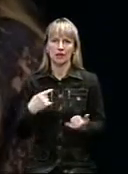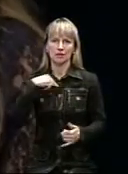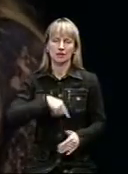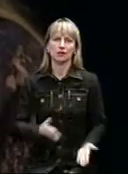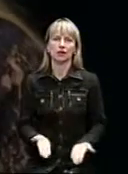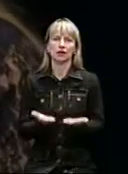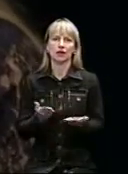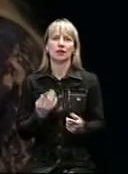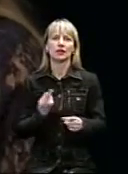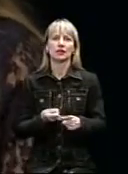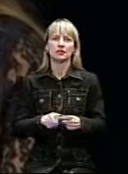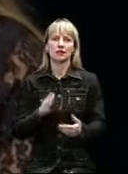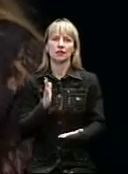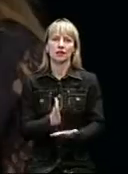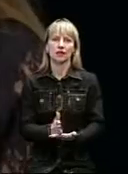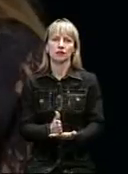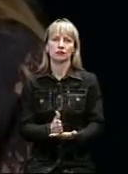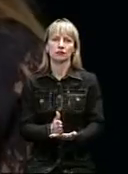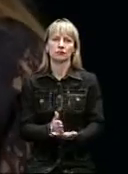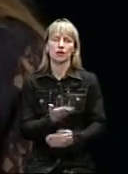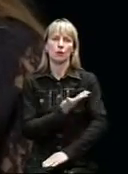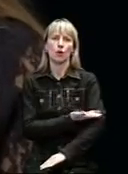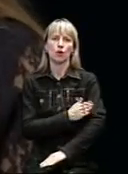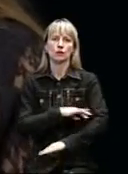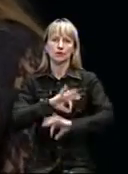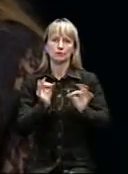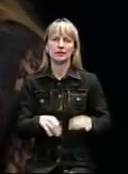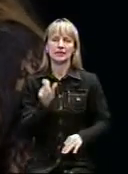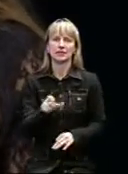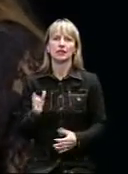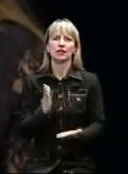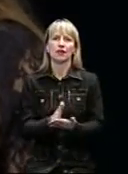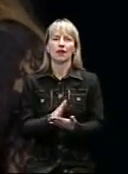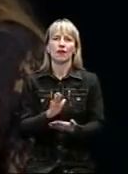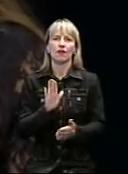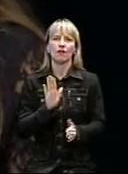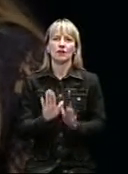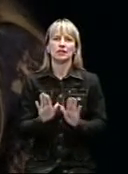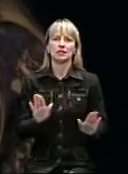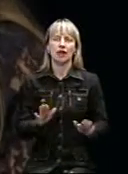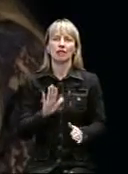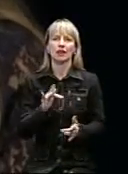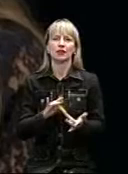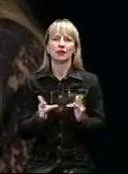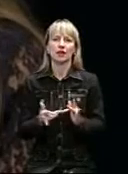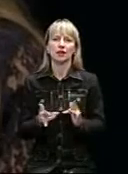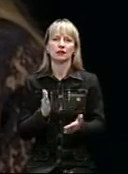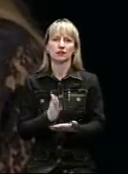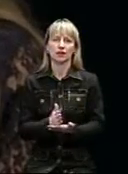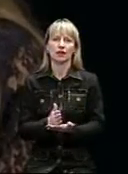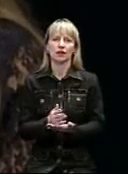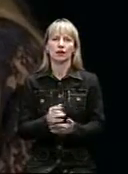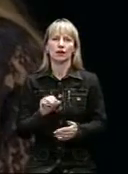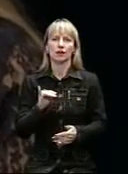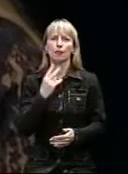надихає, це є польські митці. Ну, так знаєте, я листаю, допустимо, якийсь там інтернет чи Фейсбук, і бачу,